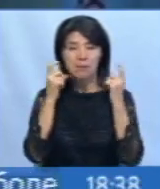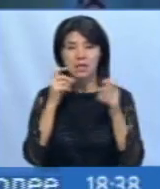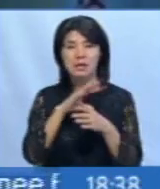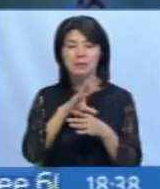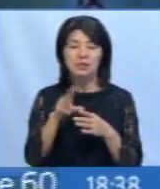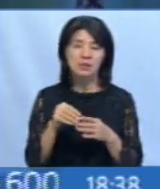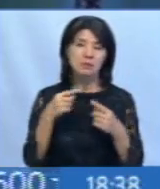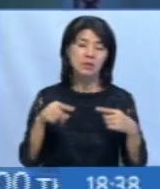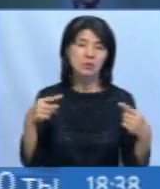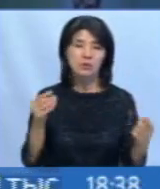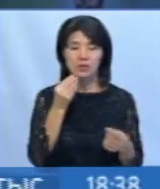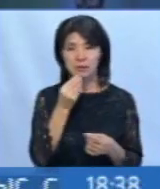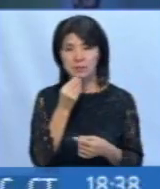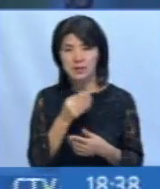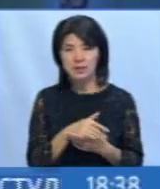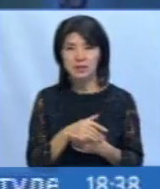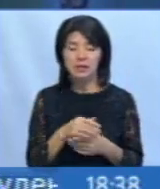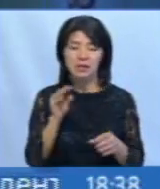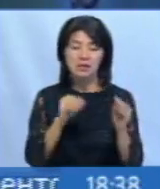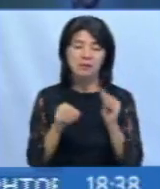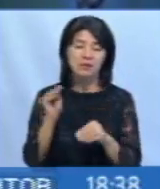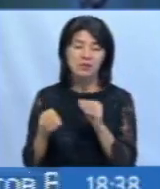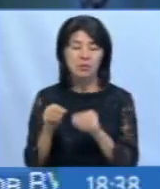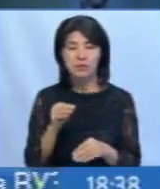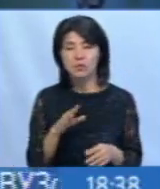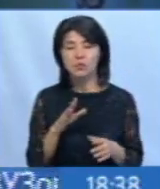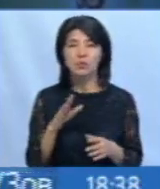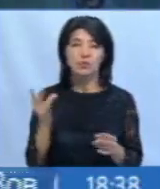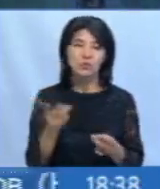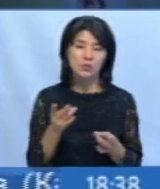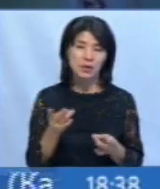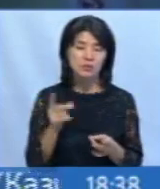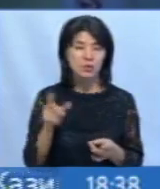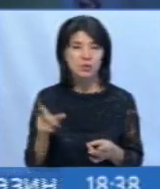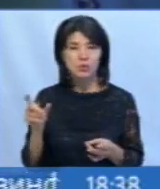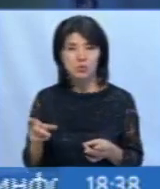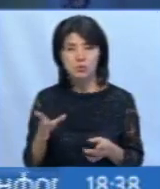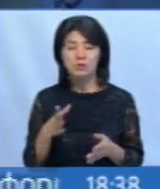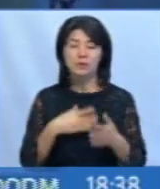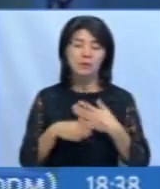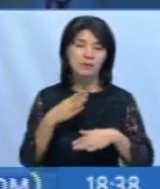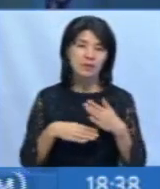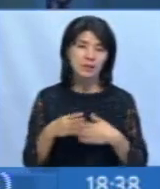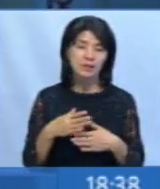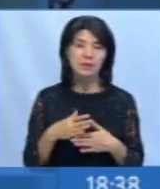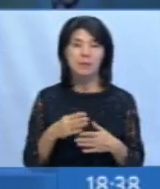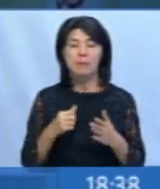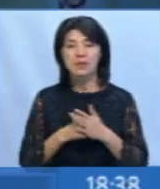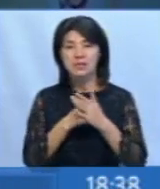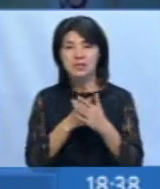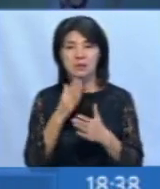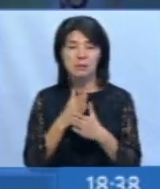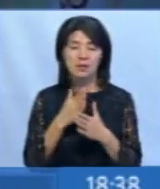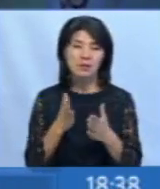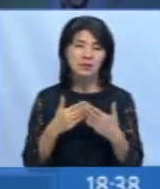продуктами питания, расфасовку тем людям нуждающимся, людям с особыми потребностями, поддерживали, помогали